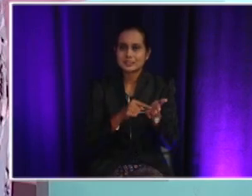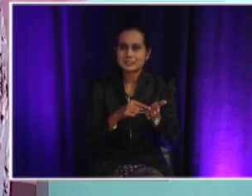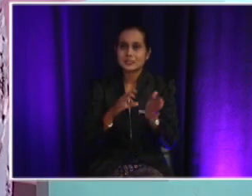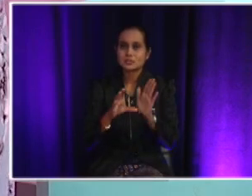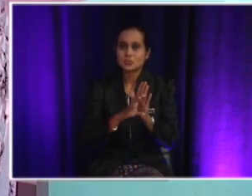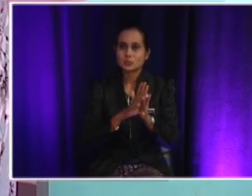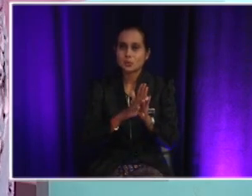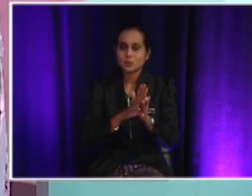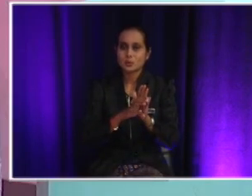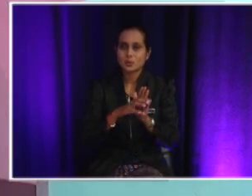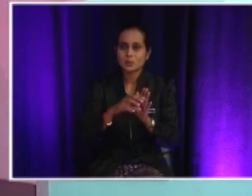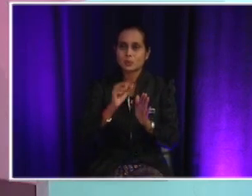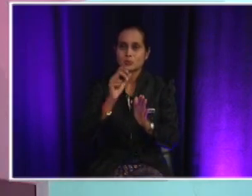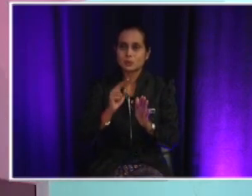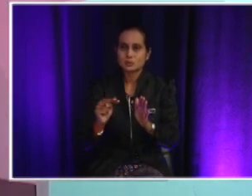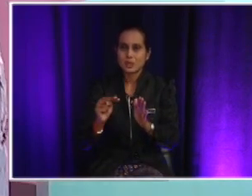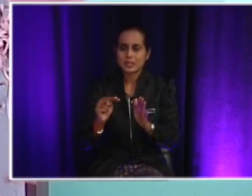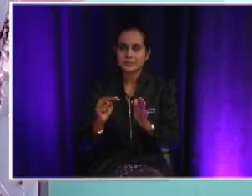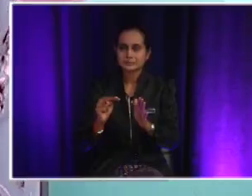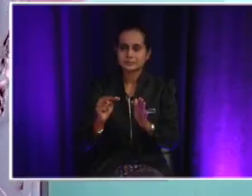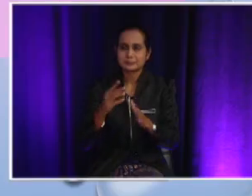soalan untuk bahagian B.